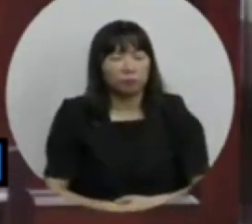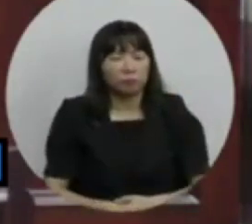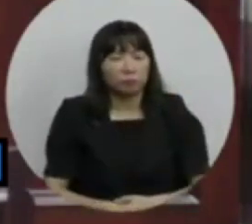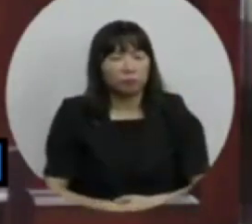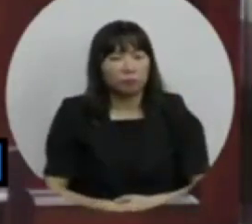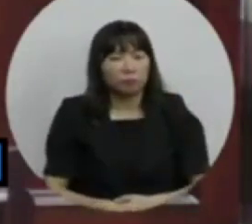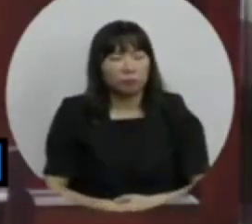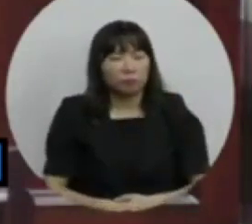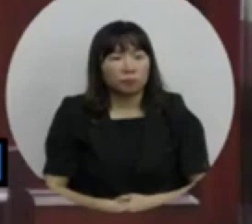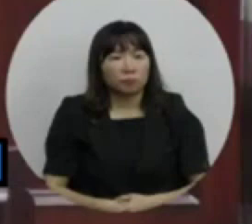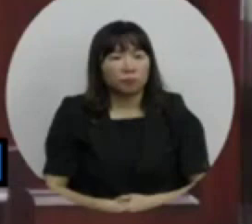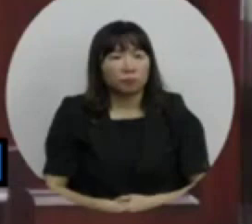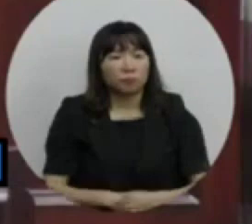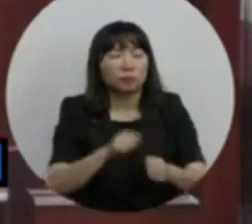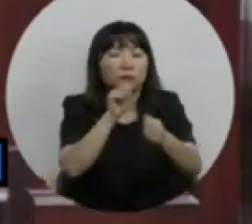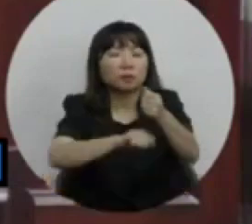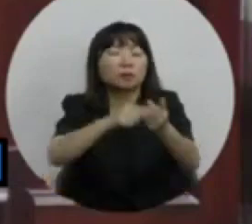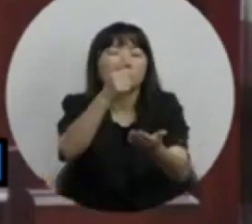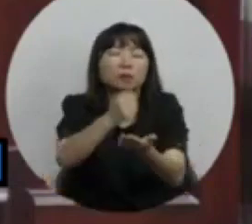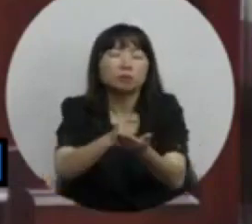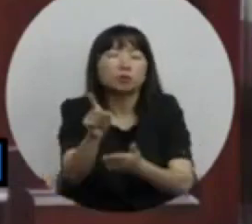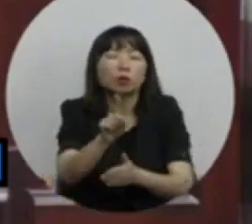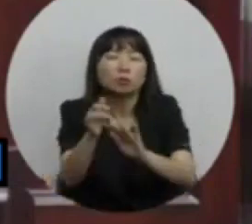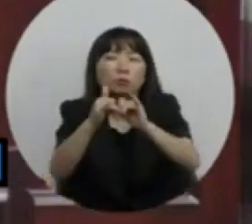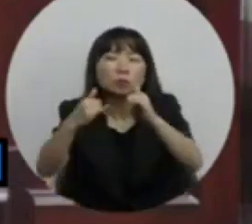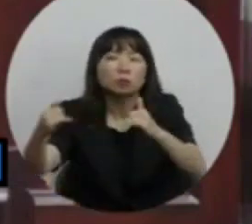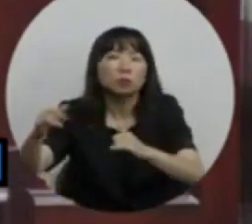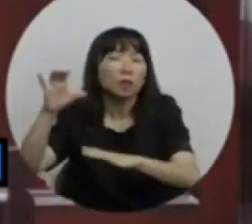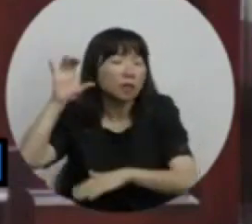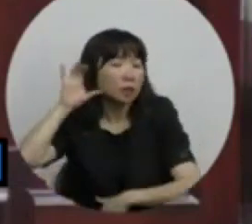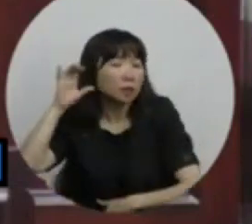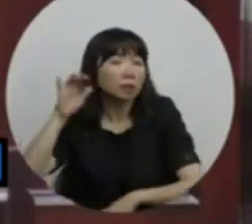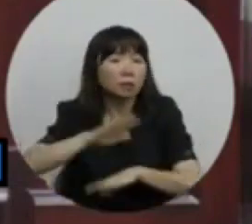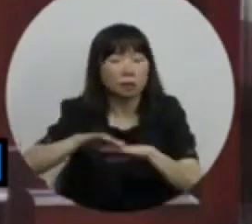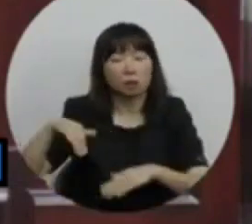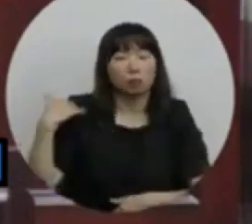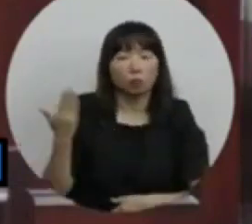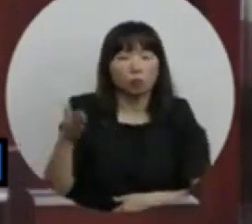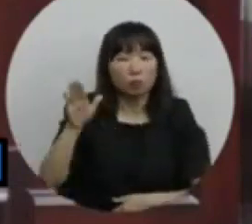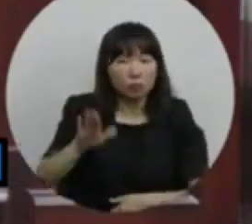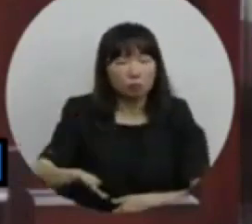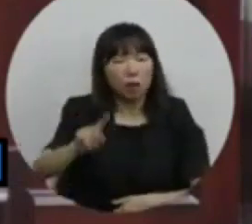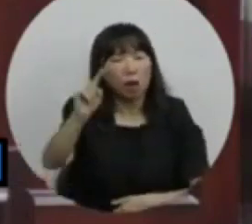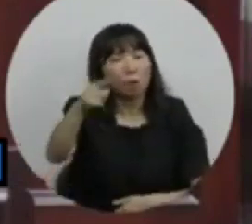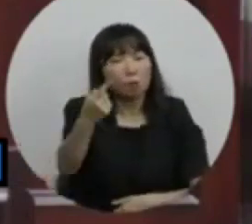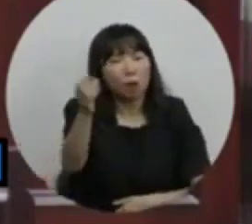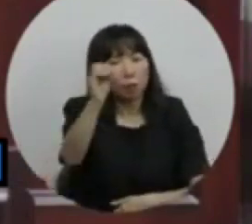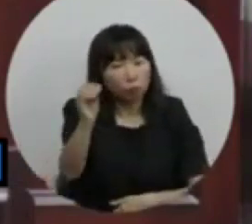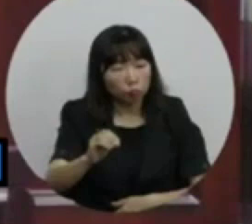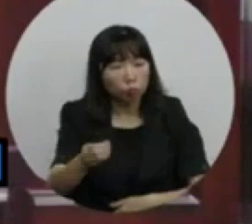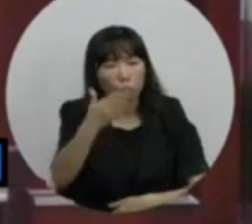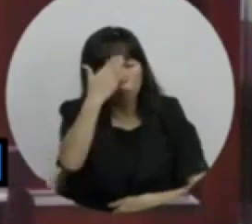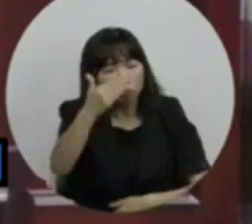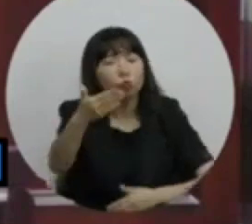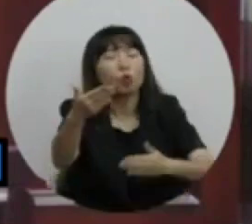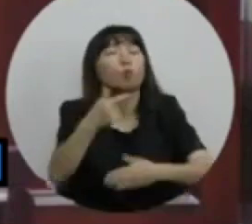뭐 의장님은 어느 분한테 얘기를 들으셨을지 모르지만은 뭐 100% 무료를 바라시는 분들이